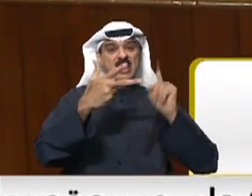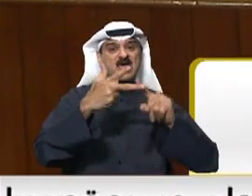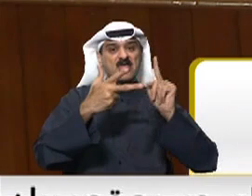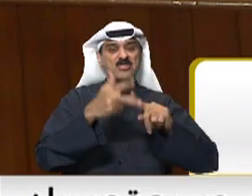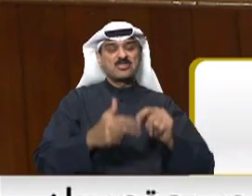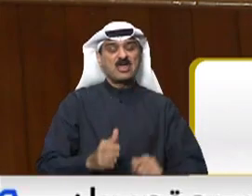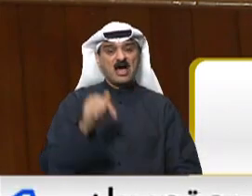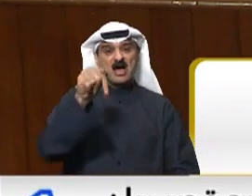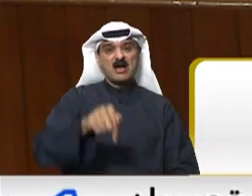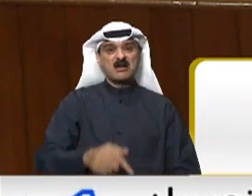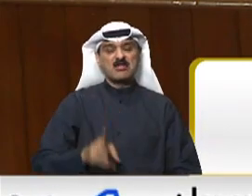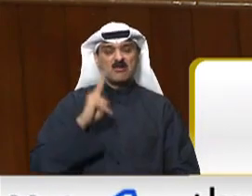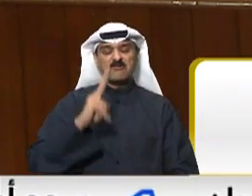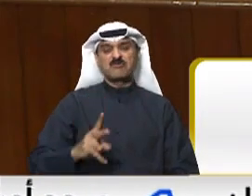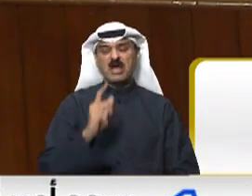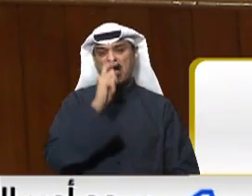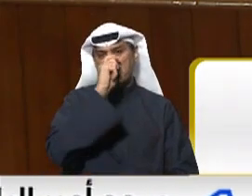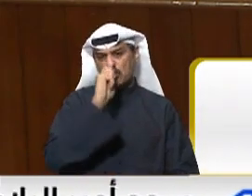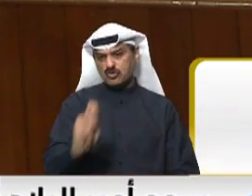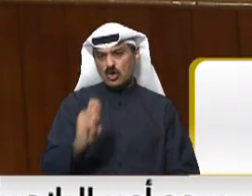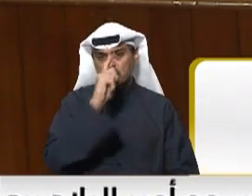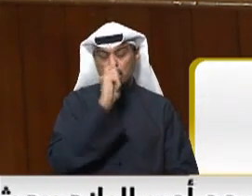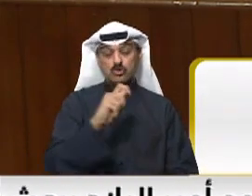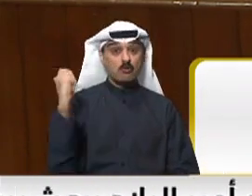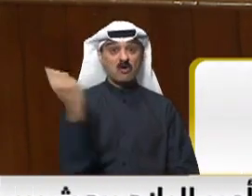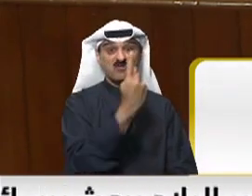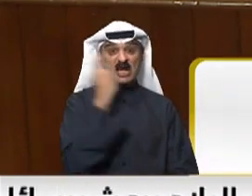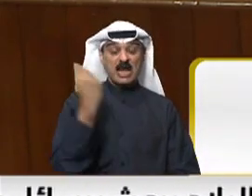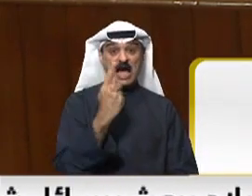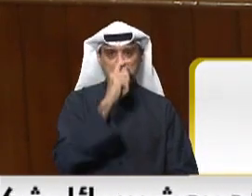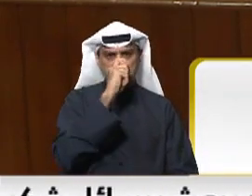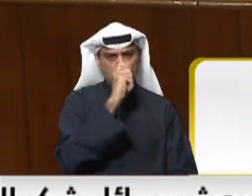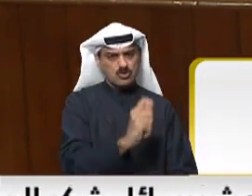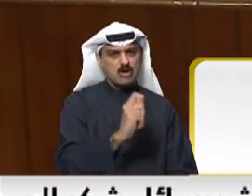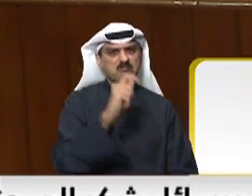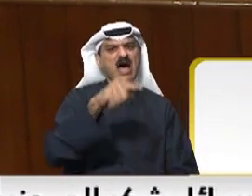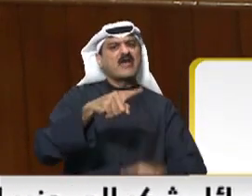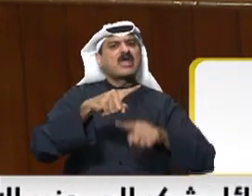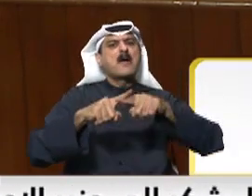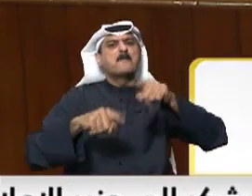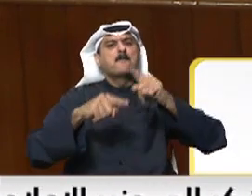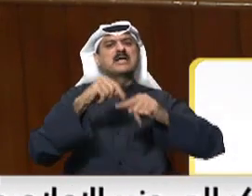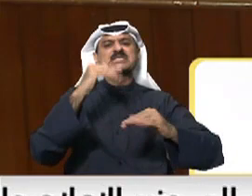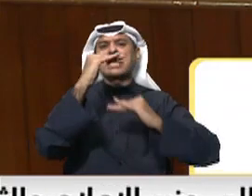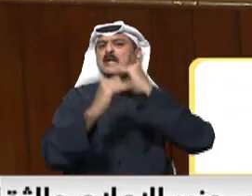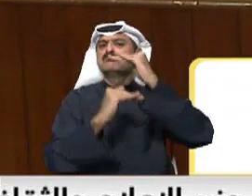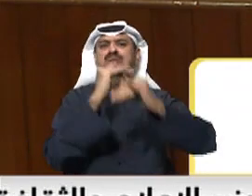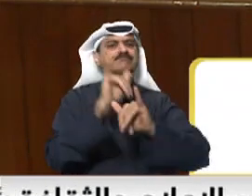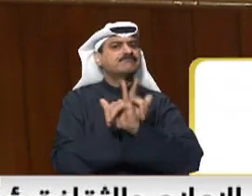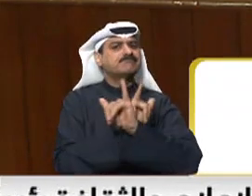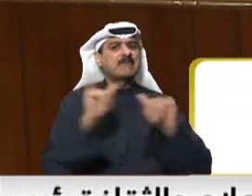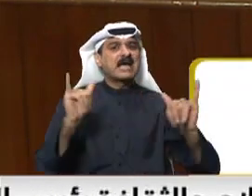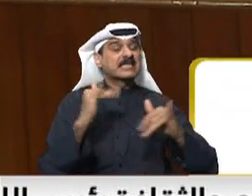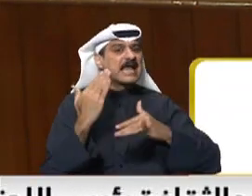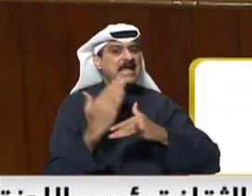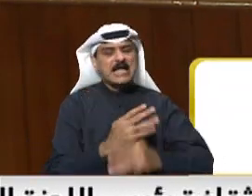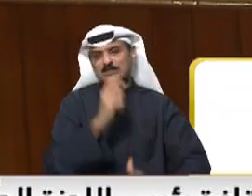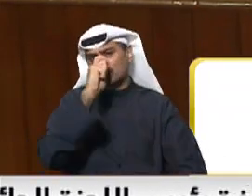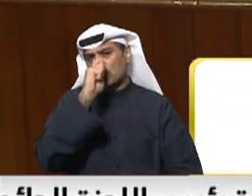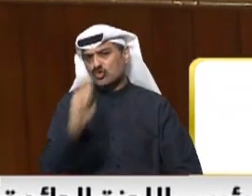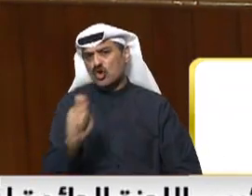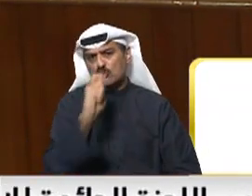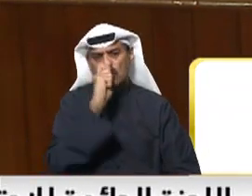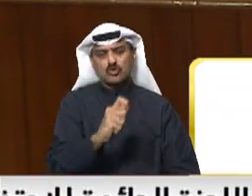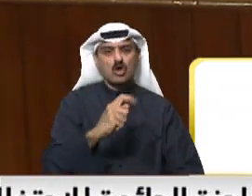نشوفه بكتير مناطق حول العالم، اللي هو عم بيكون واحد من العوائق للتنمية المستدامة. وخاصة كان